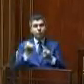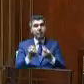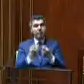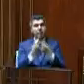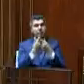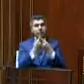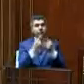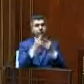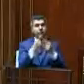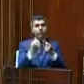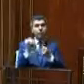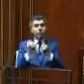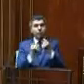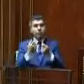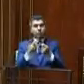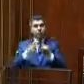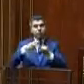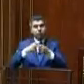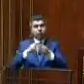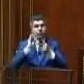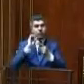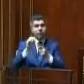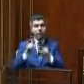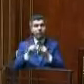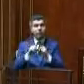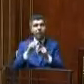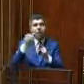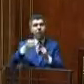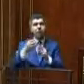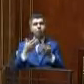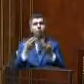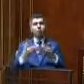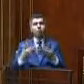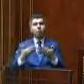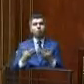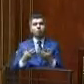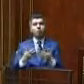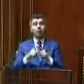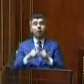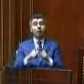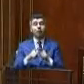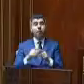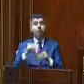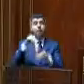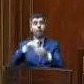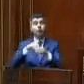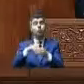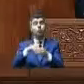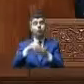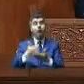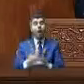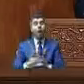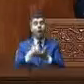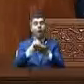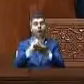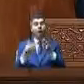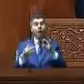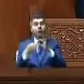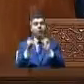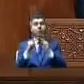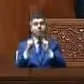بعض الآلات، بعض المسائل الأخرى اللي كيحتاجوها الناس مثلا في السيارة، بتمويل من صندوق الاستثمار الصناعي في قطاعات